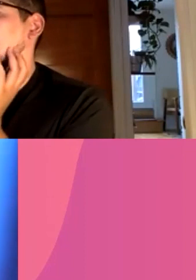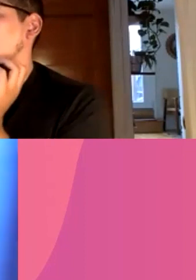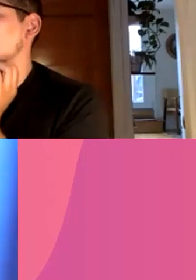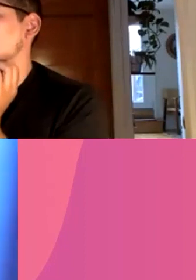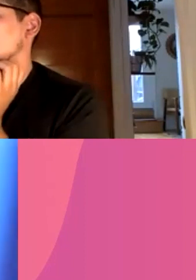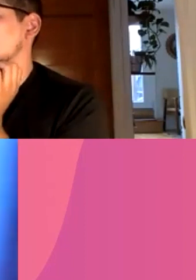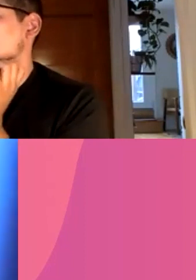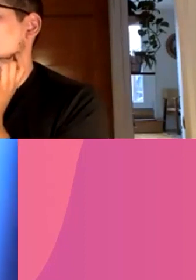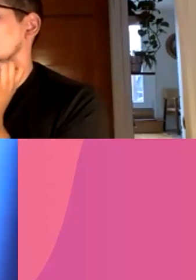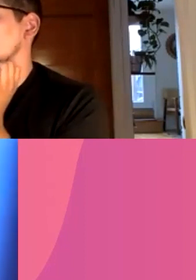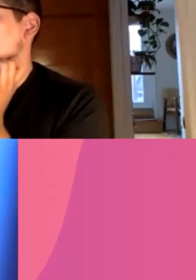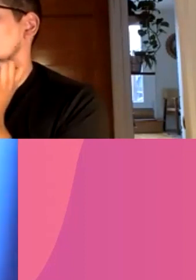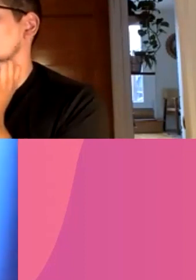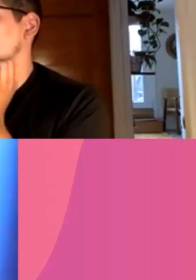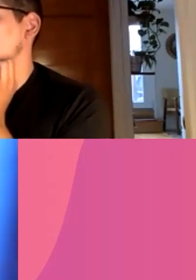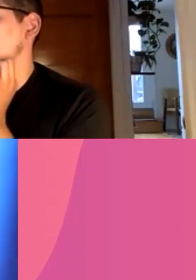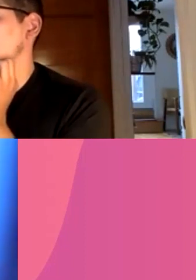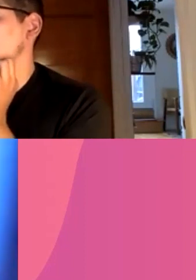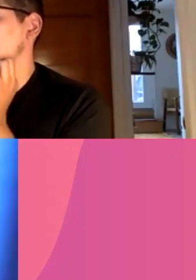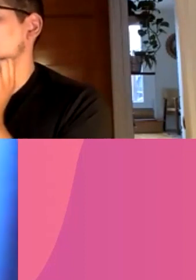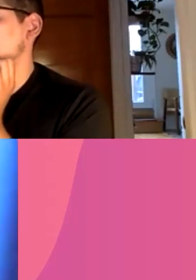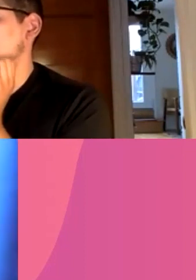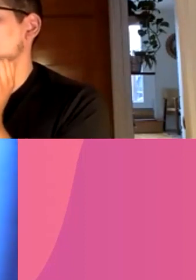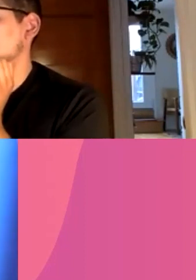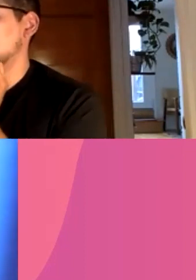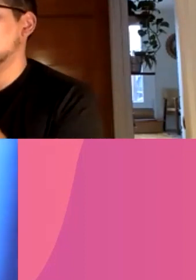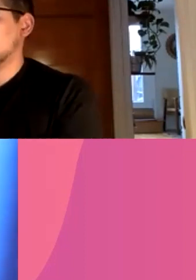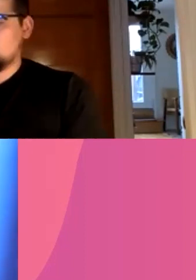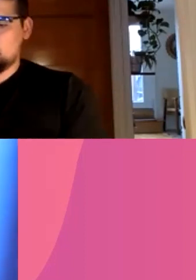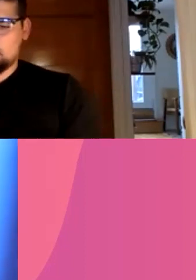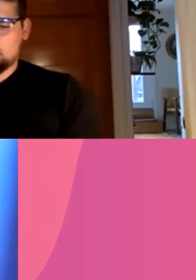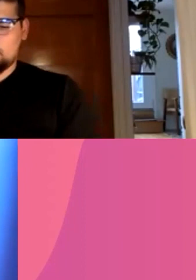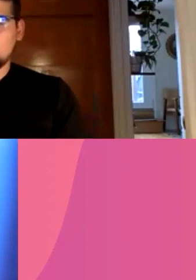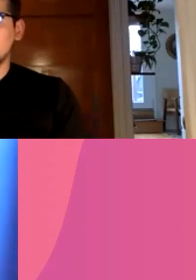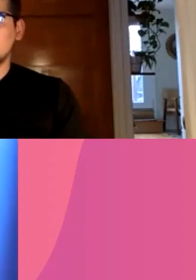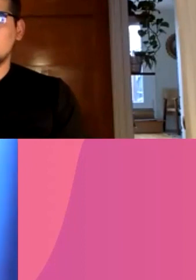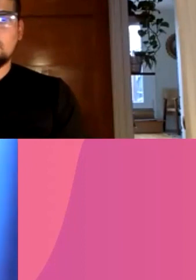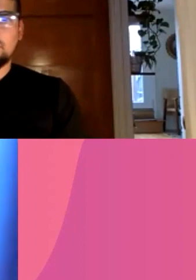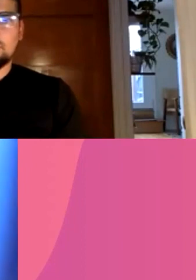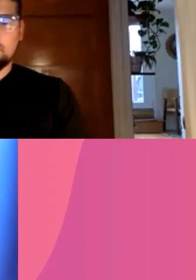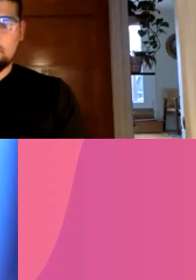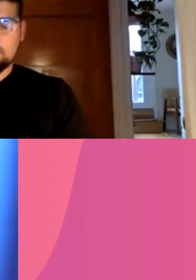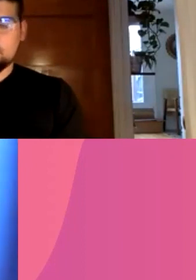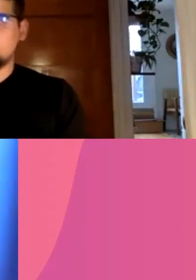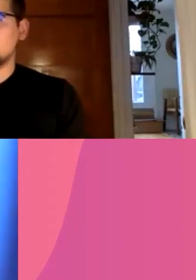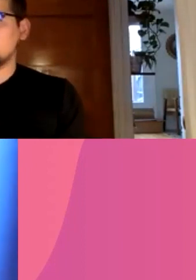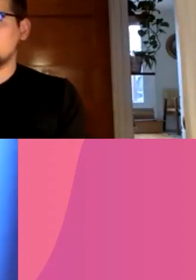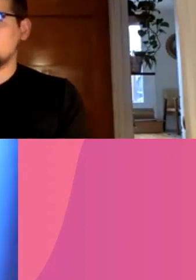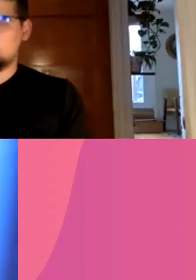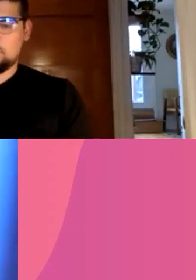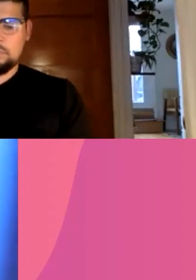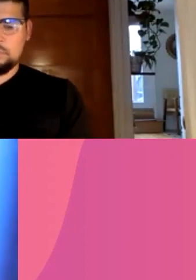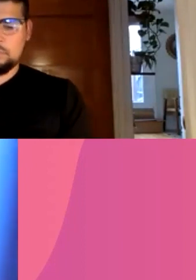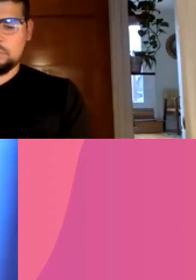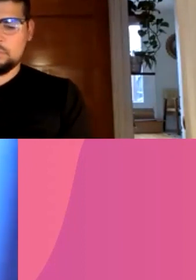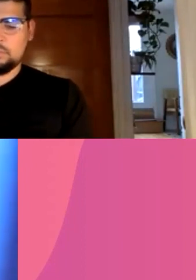c'est systémique, donc c'est partout. Et certains des membres de notre auditoire ont dit que